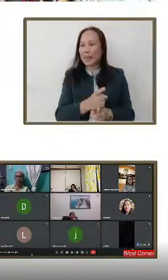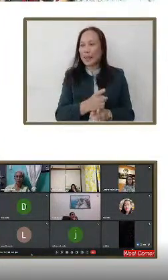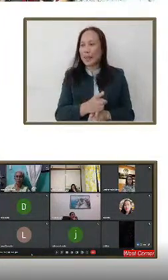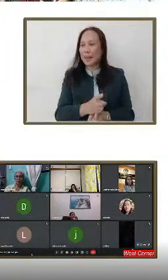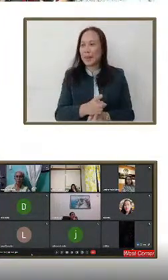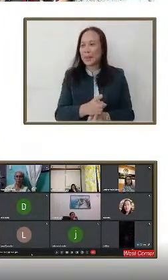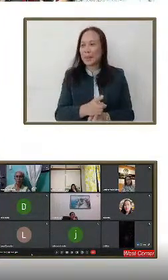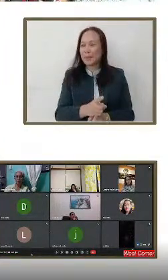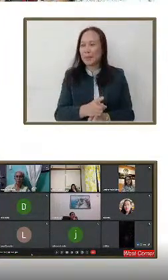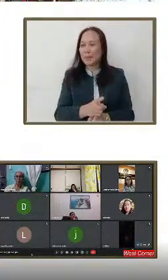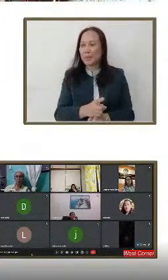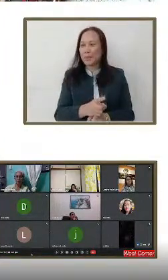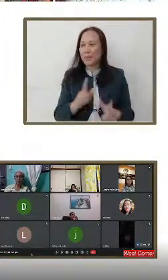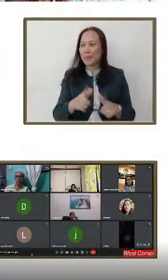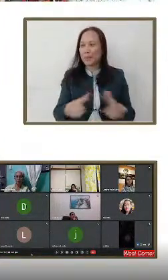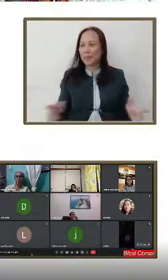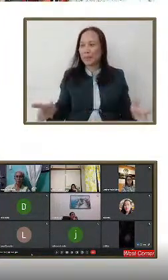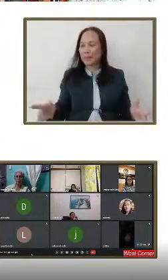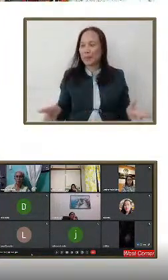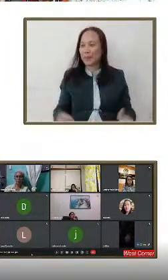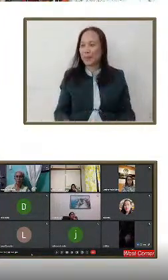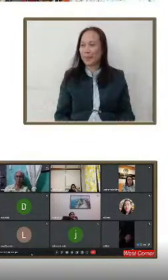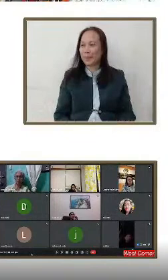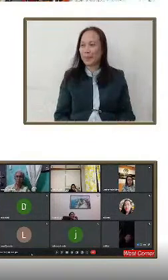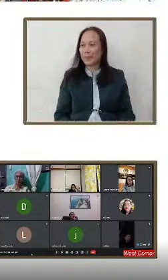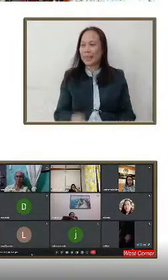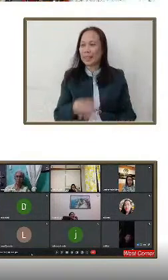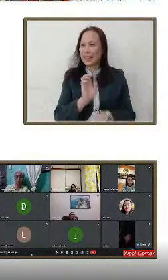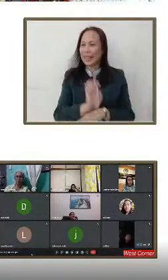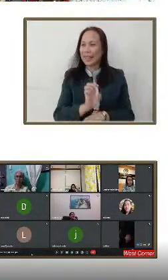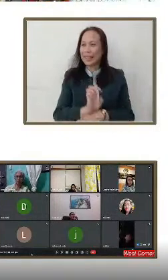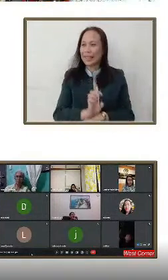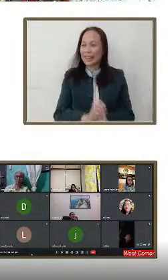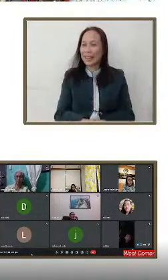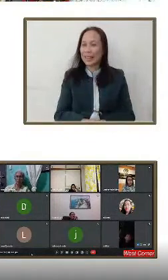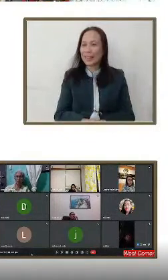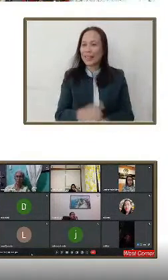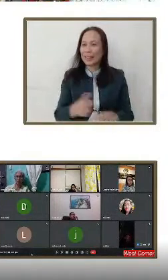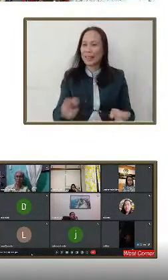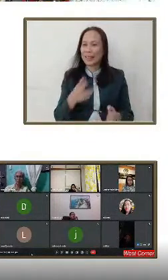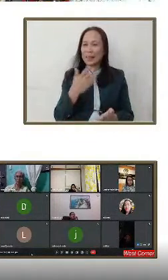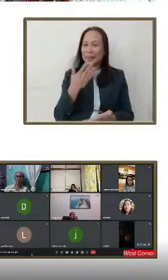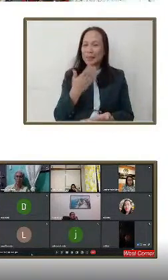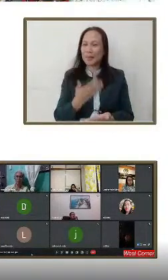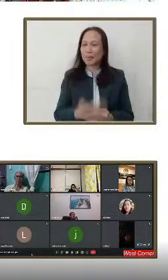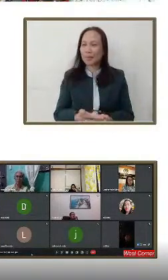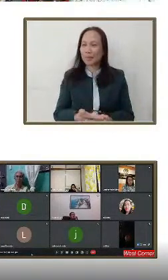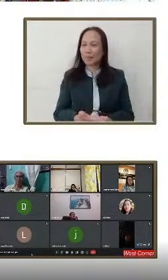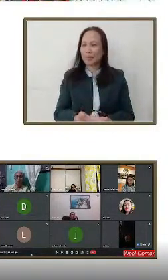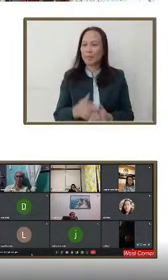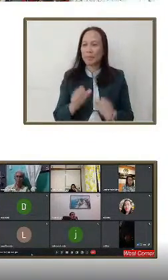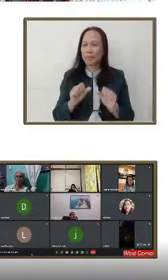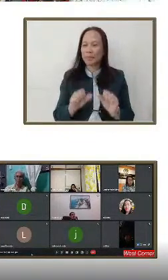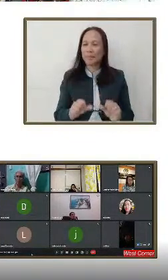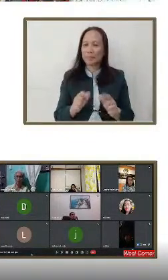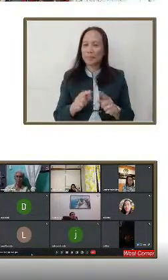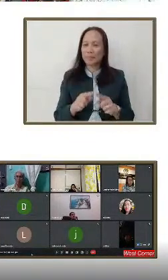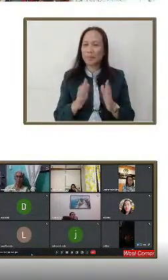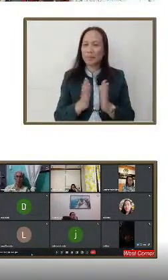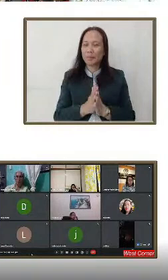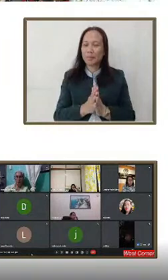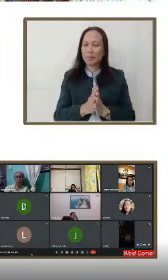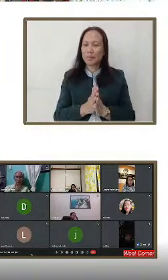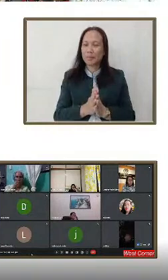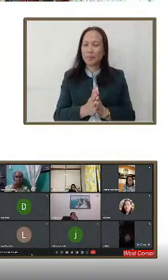Arabo eh. Yeah. So, napakaganda. But anyways, so panalangin niyo po, and let's have a great time